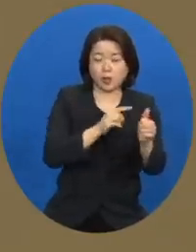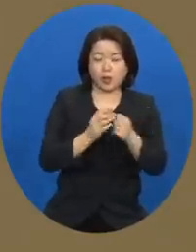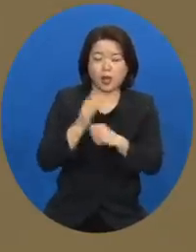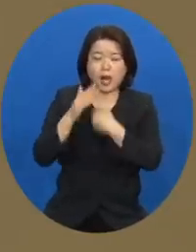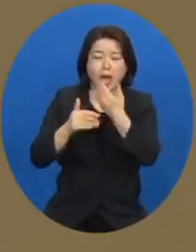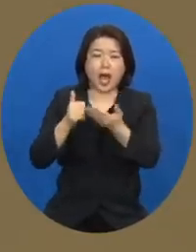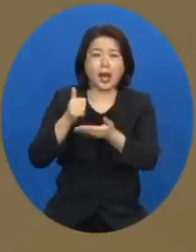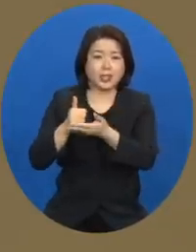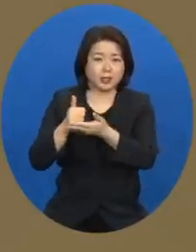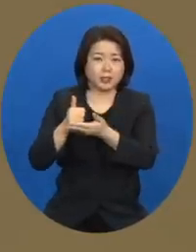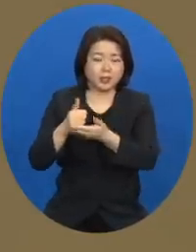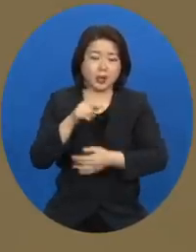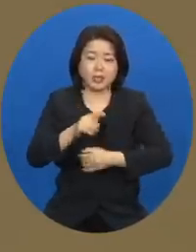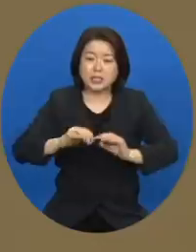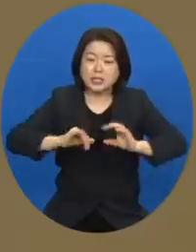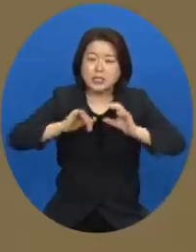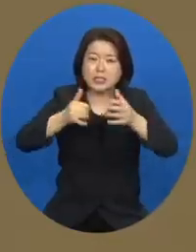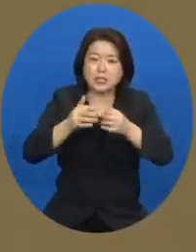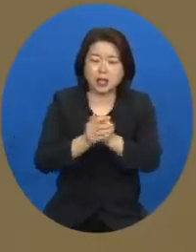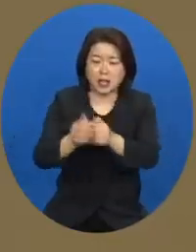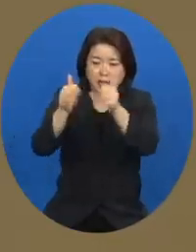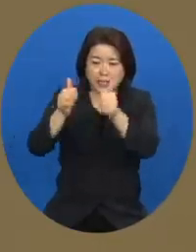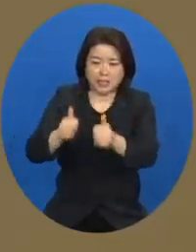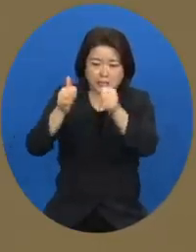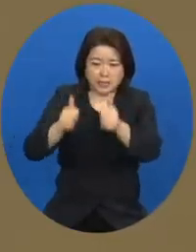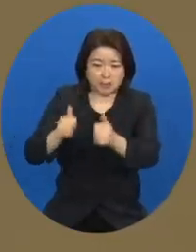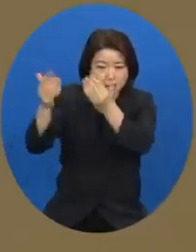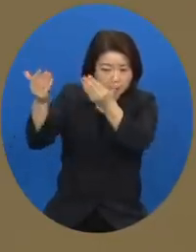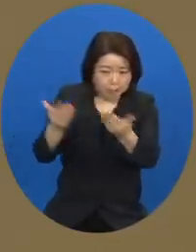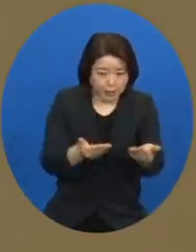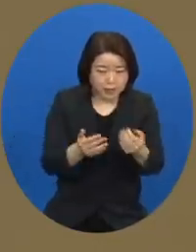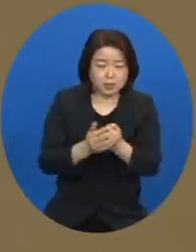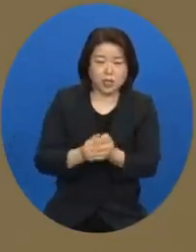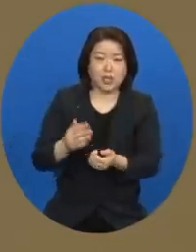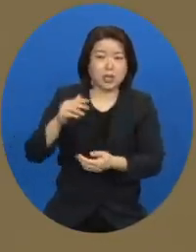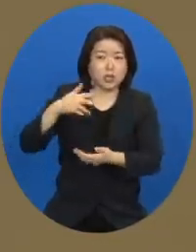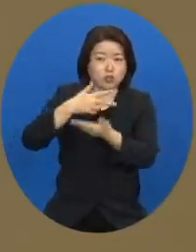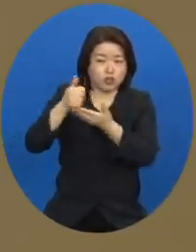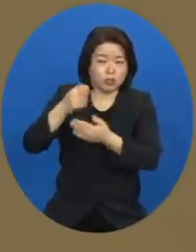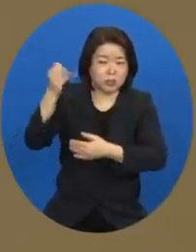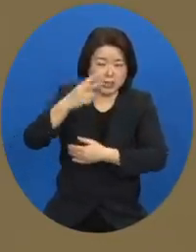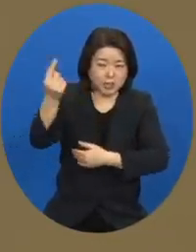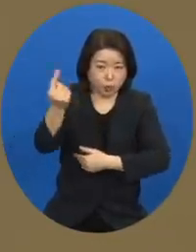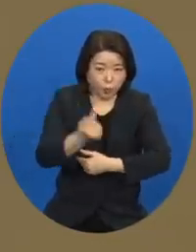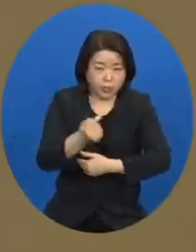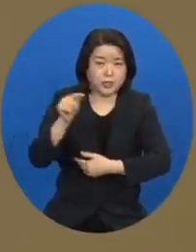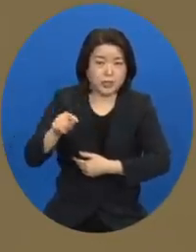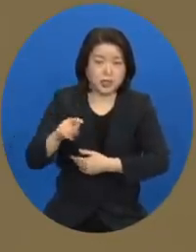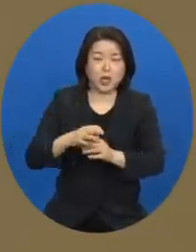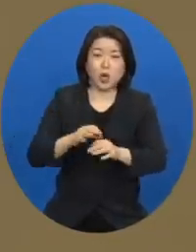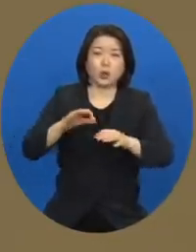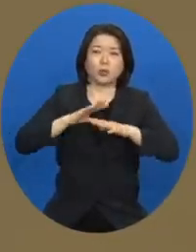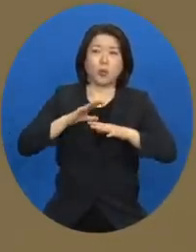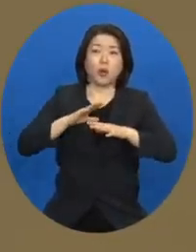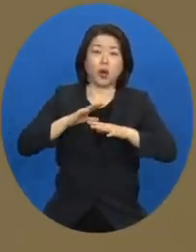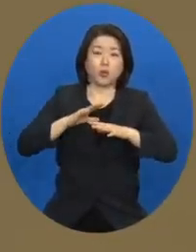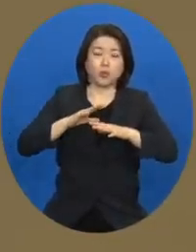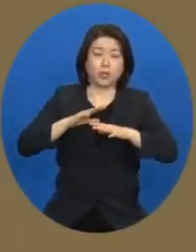하나님께서 이 세상이 심판받을 것, 주님이 재림이 오실 것이라는 이 놀라운